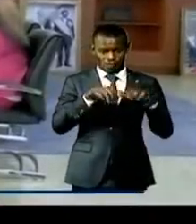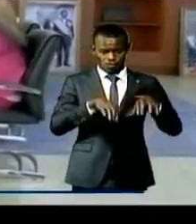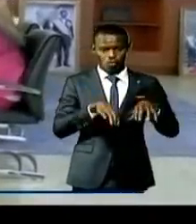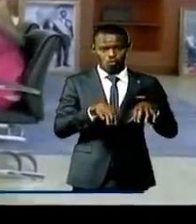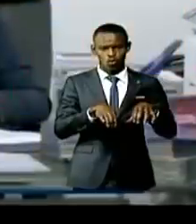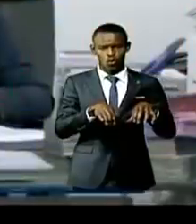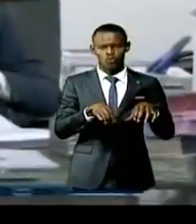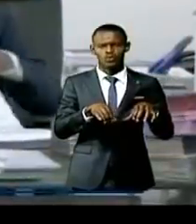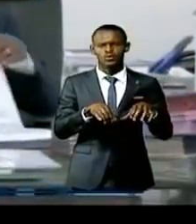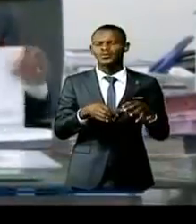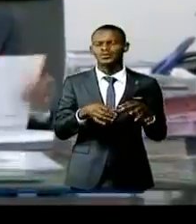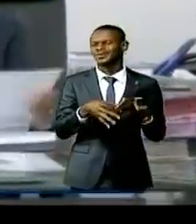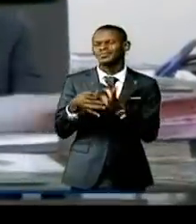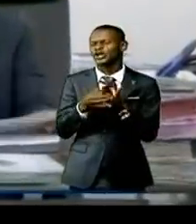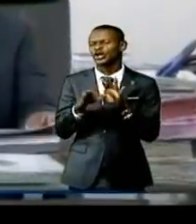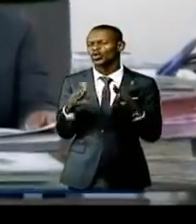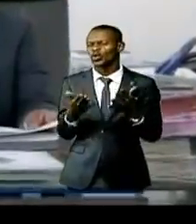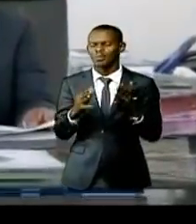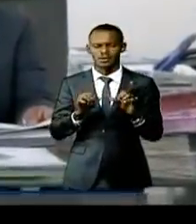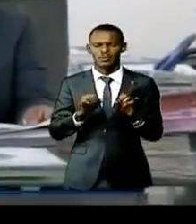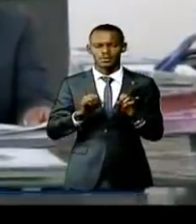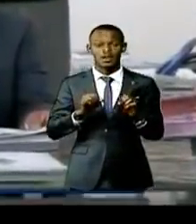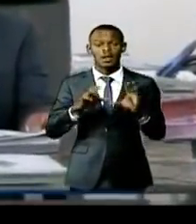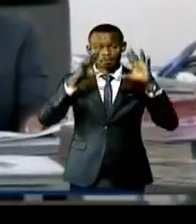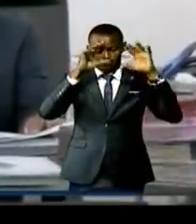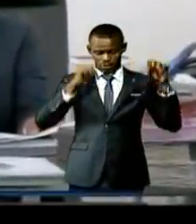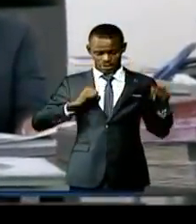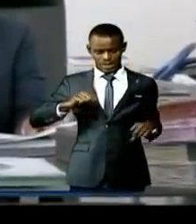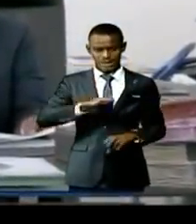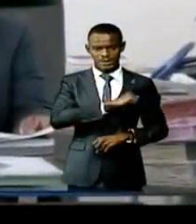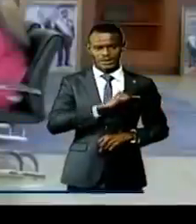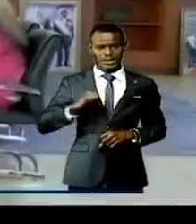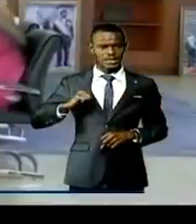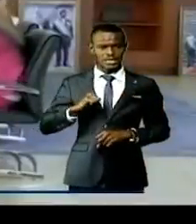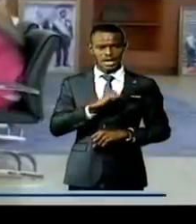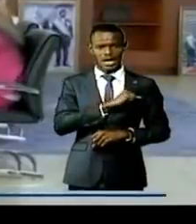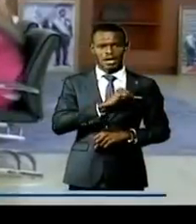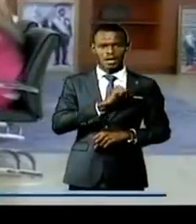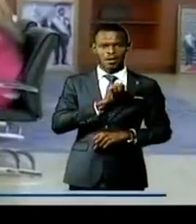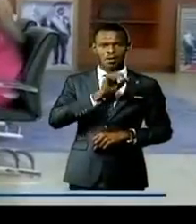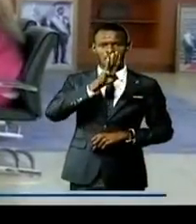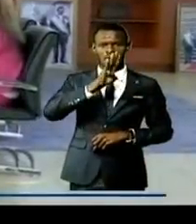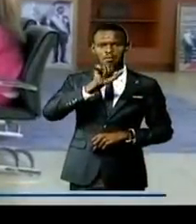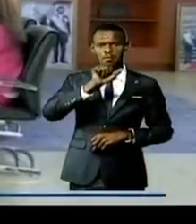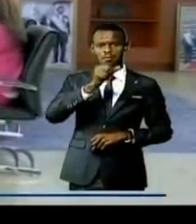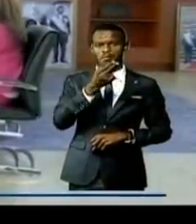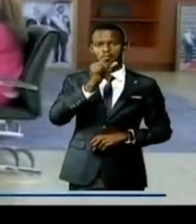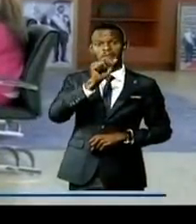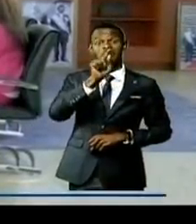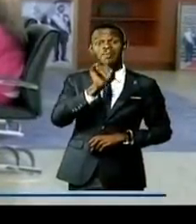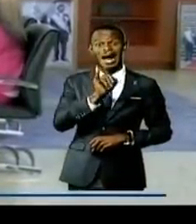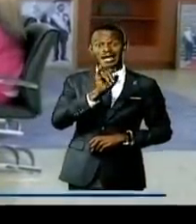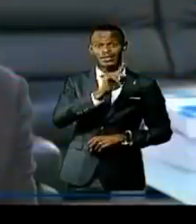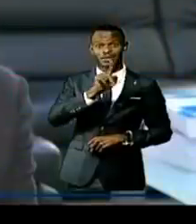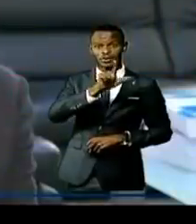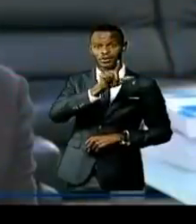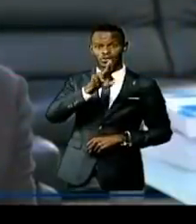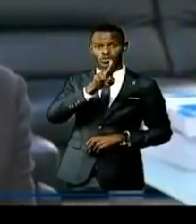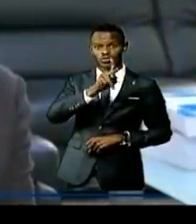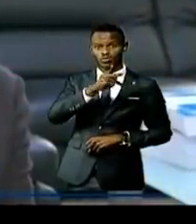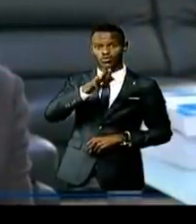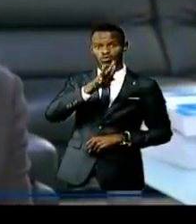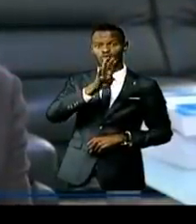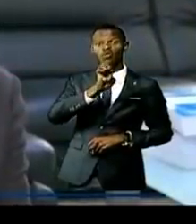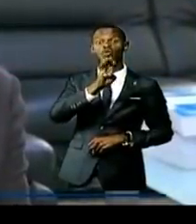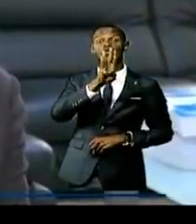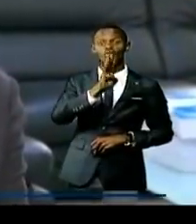le président du Sénat, l'honorable Modeste Batilikwebo, a accordé ce vendredi 4 février 2022 au